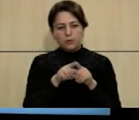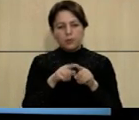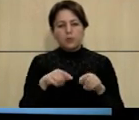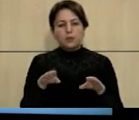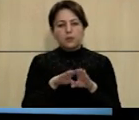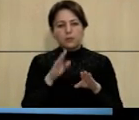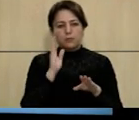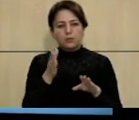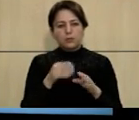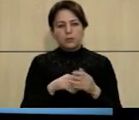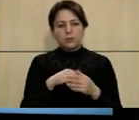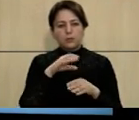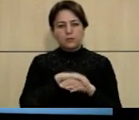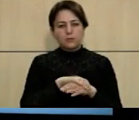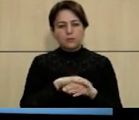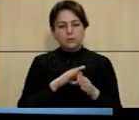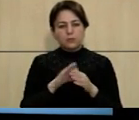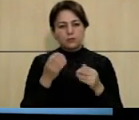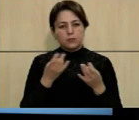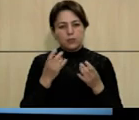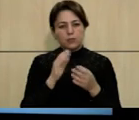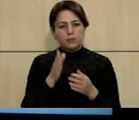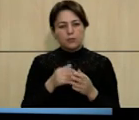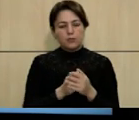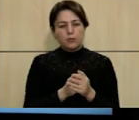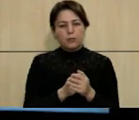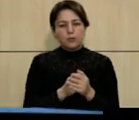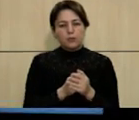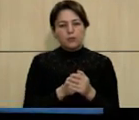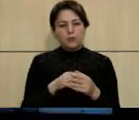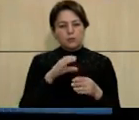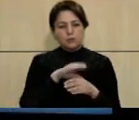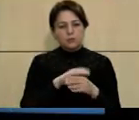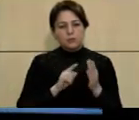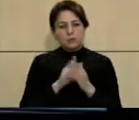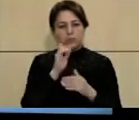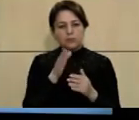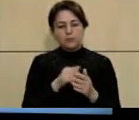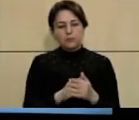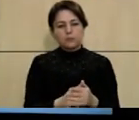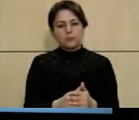teng ekanligini isbot qilishimiz kerak. Demak, isbotni boshlaymiz.